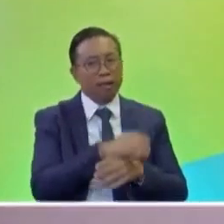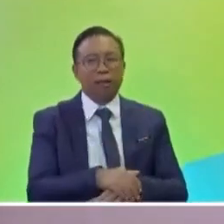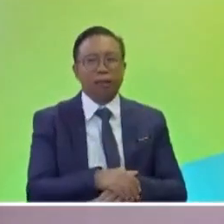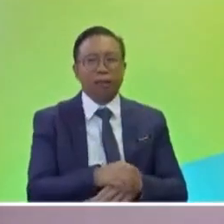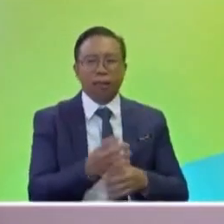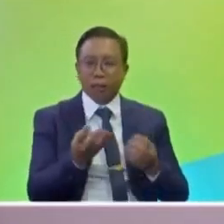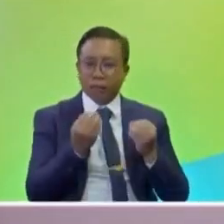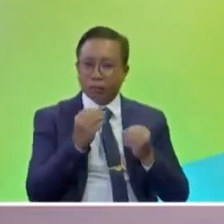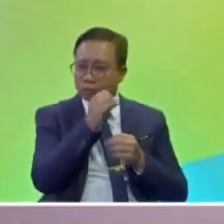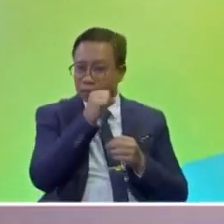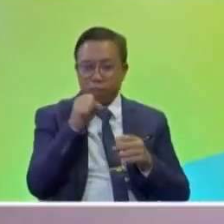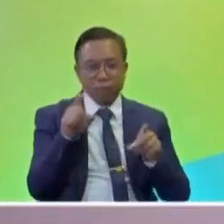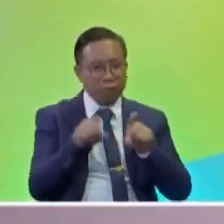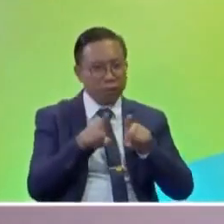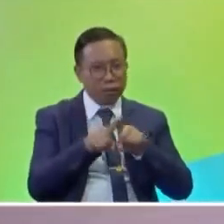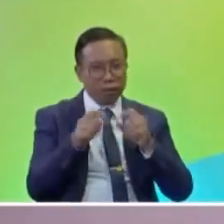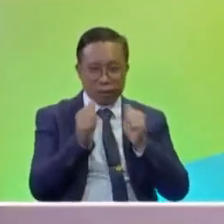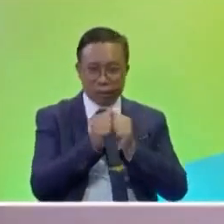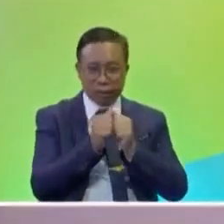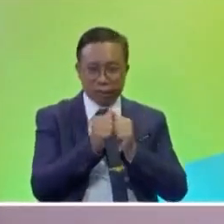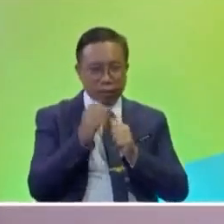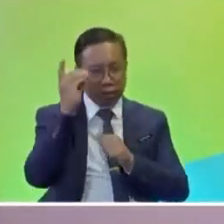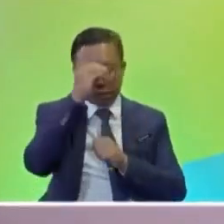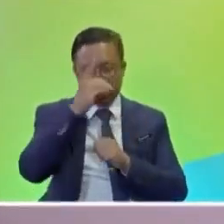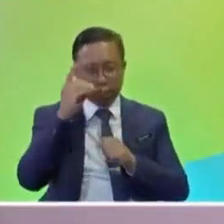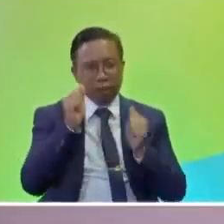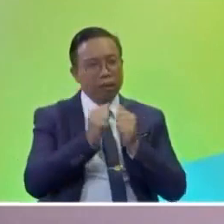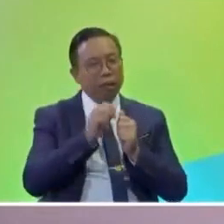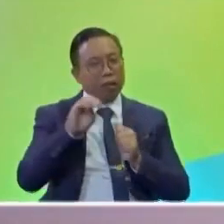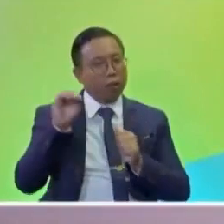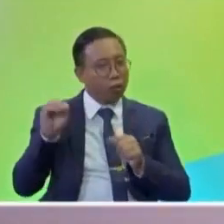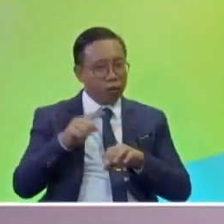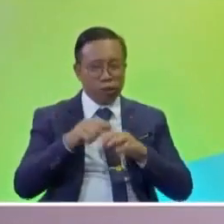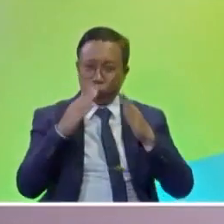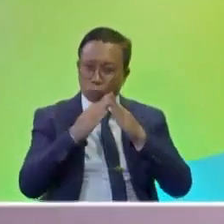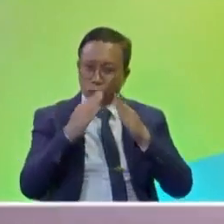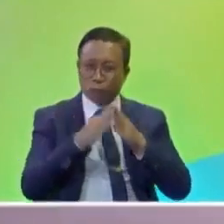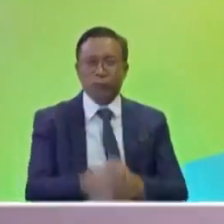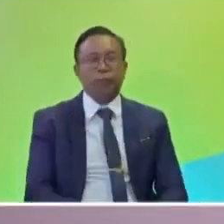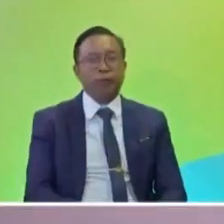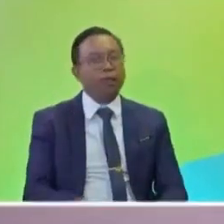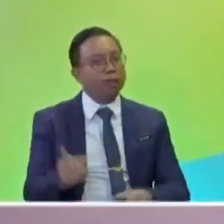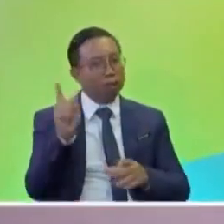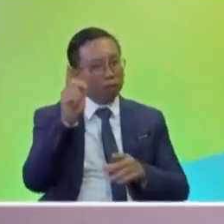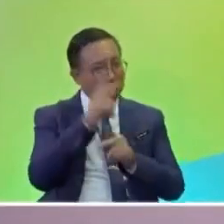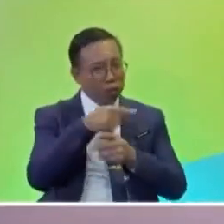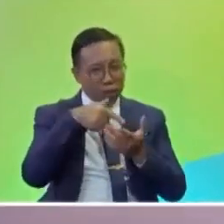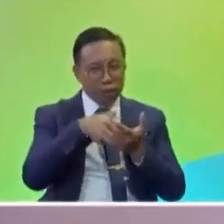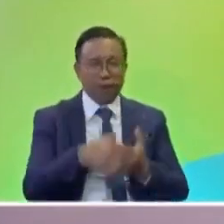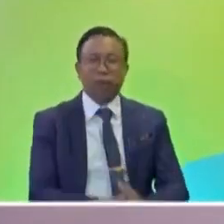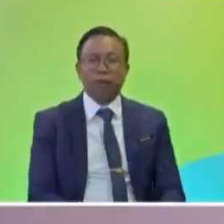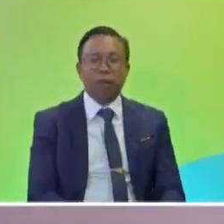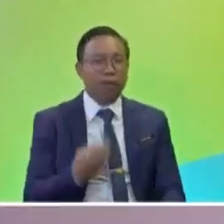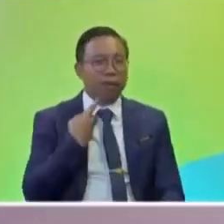nak nyanyi sama-sama dengan Abang Din, dengan murid-murid cikgu di rumah. Sekali lagi